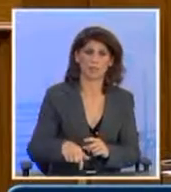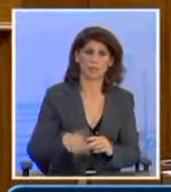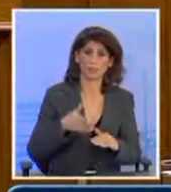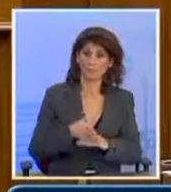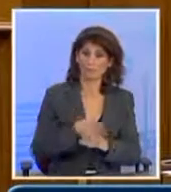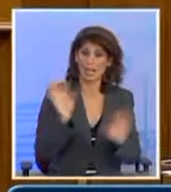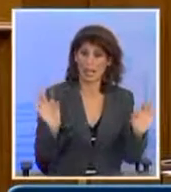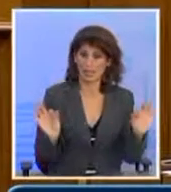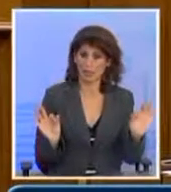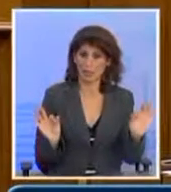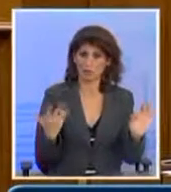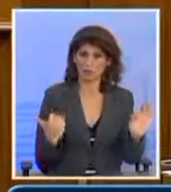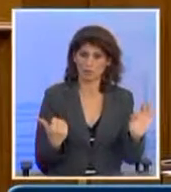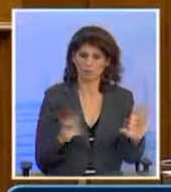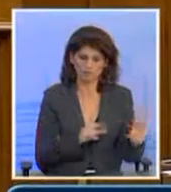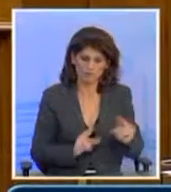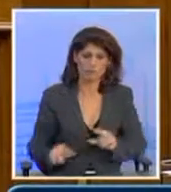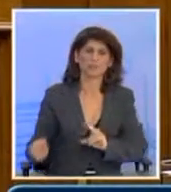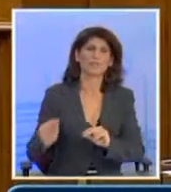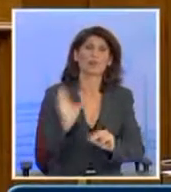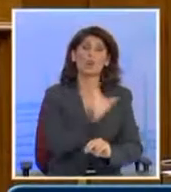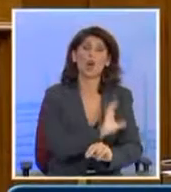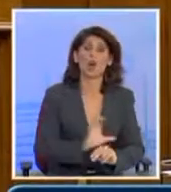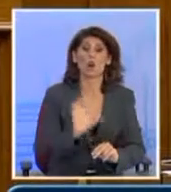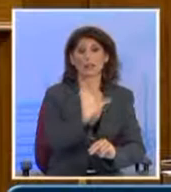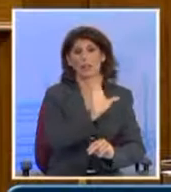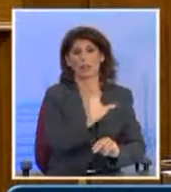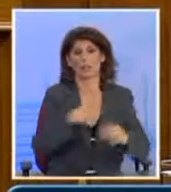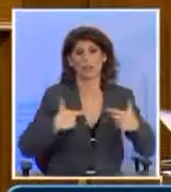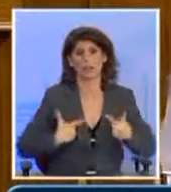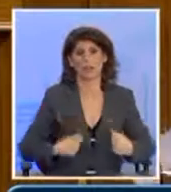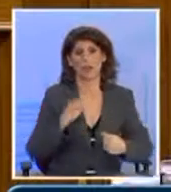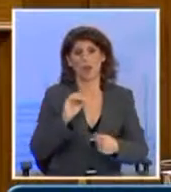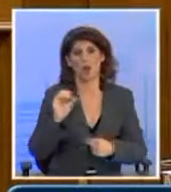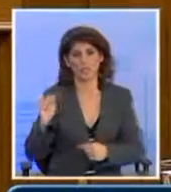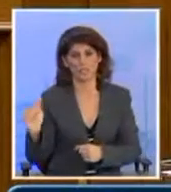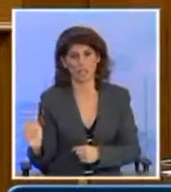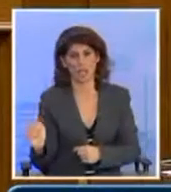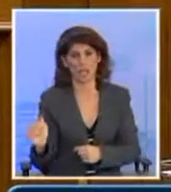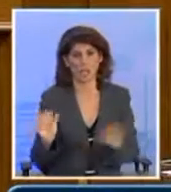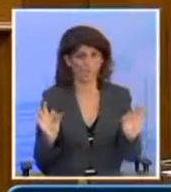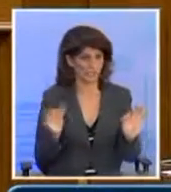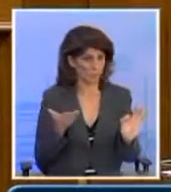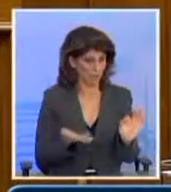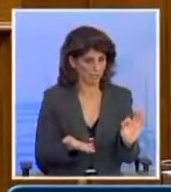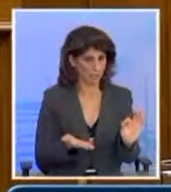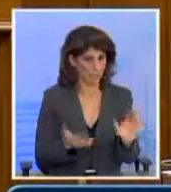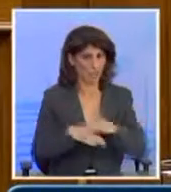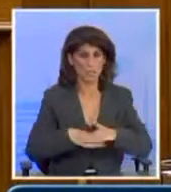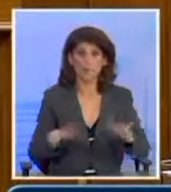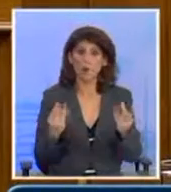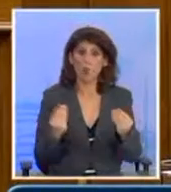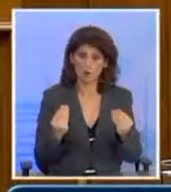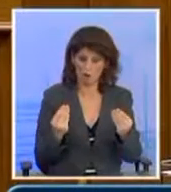εισαγάγαμε ρυθμίσεις που είναι κοινές σε όλες τις χώρες μέλη του ΟΣΑ. Με τις ρυθμίσεις αυτές κλείσαμε